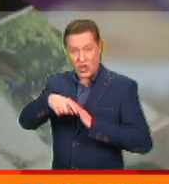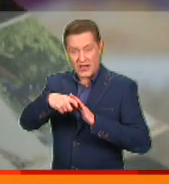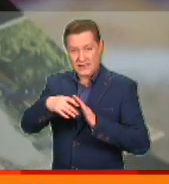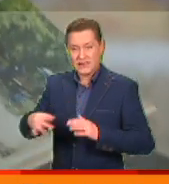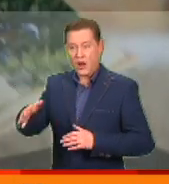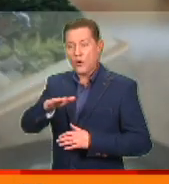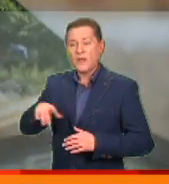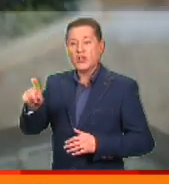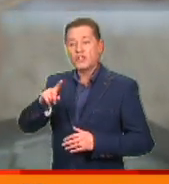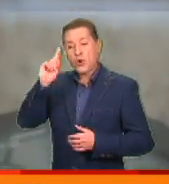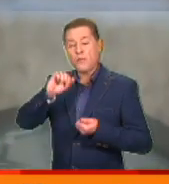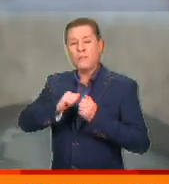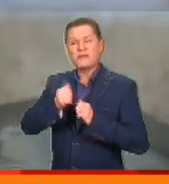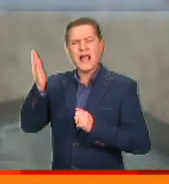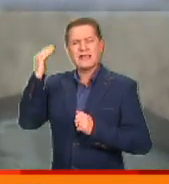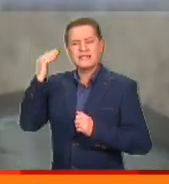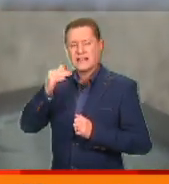Що ти пам'ятаєш з тих часів?